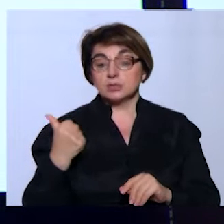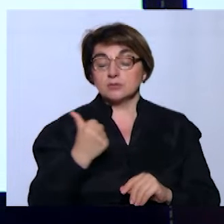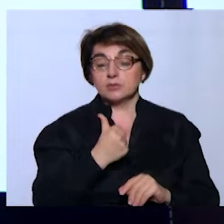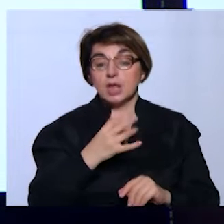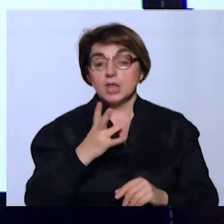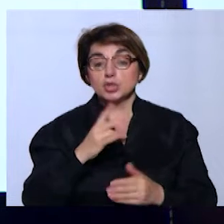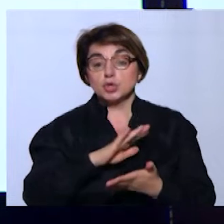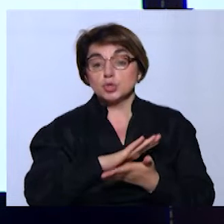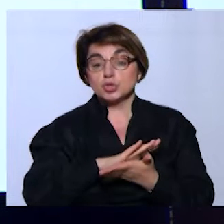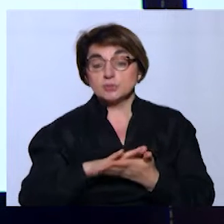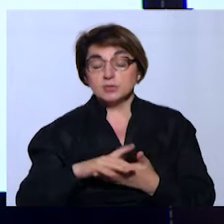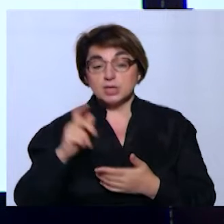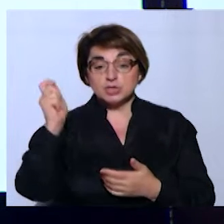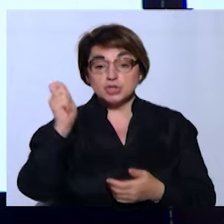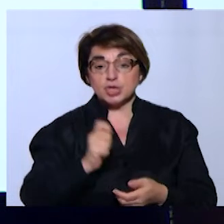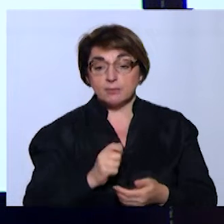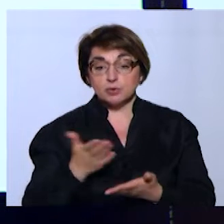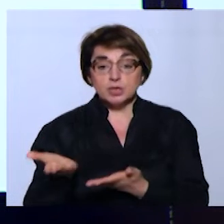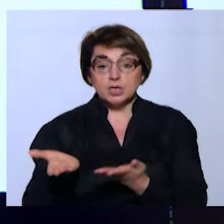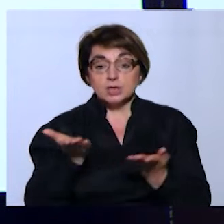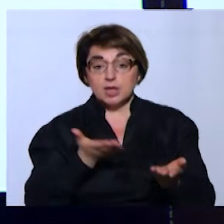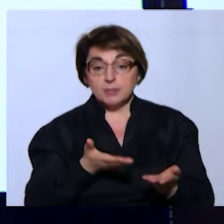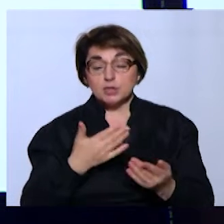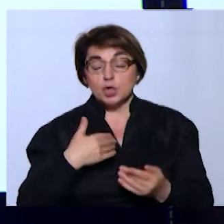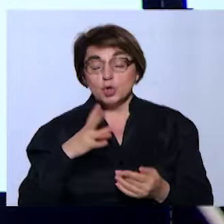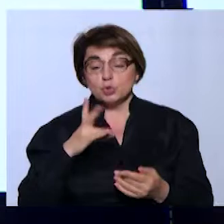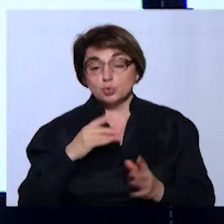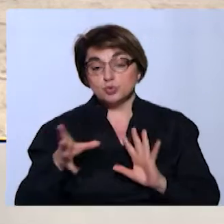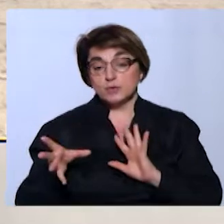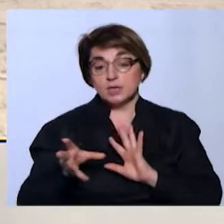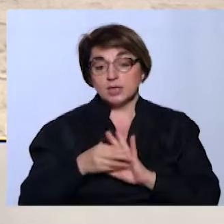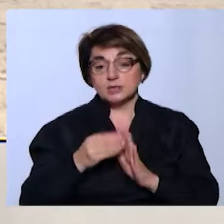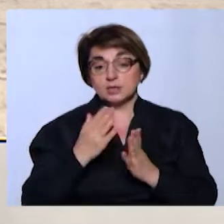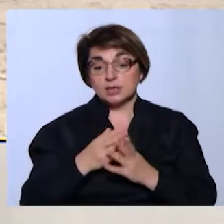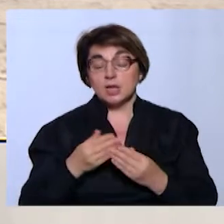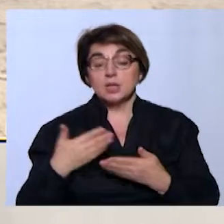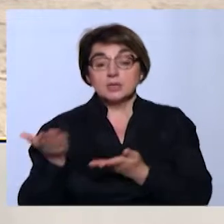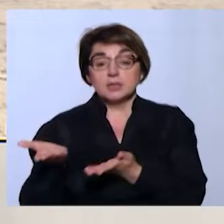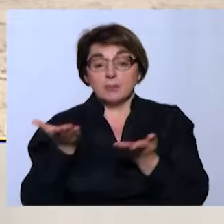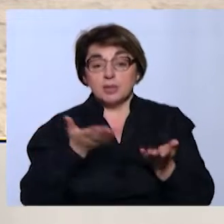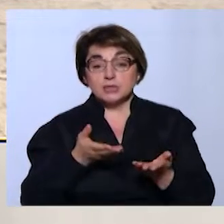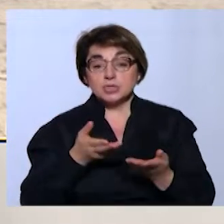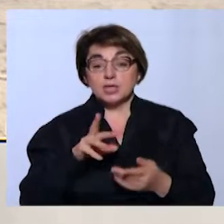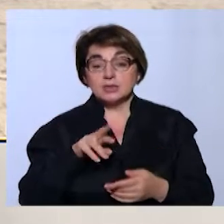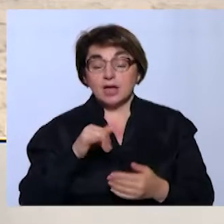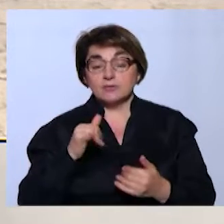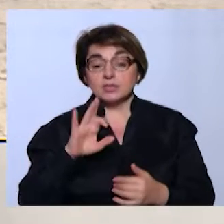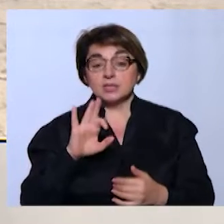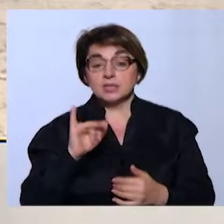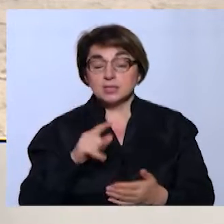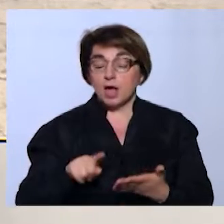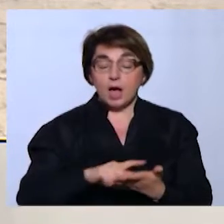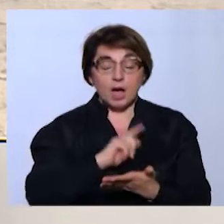ნინო წმინდაში ჩამოდი გეპატიჟებით. ნუნუც ჩვენთან იქნება. დაპატიჟა დავითი კრისტინამ. აუცილებლად